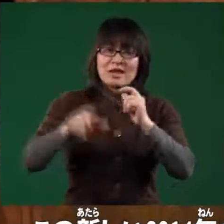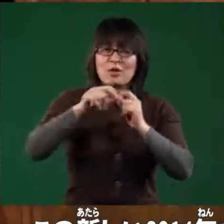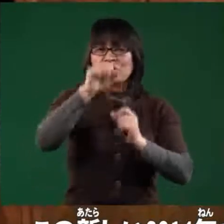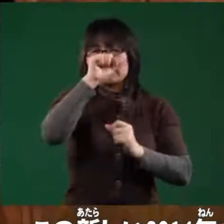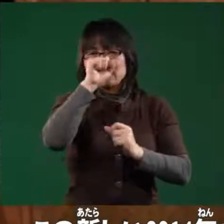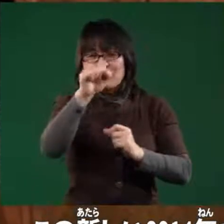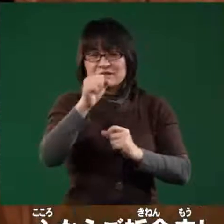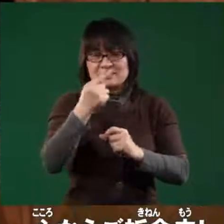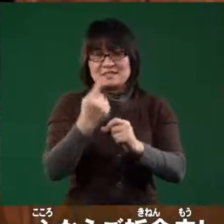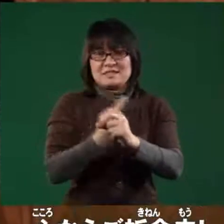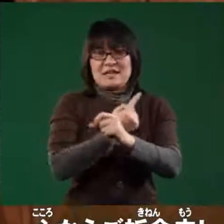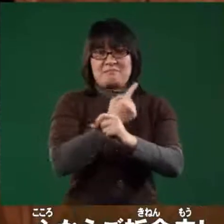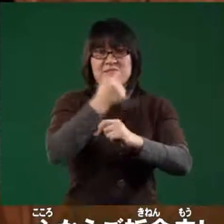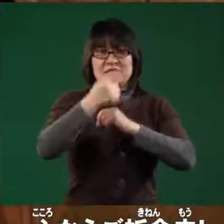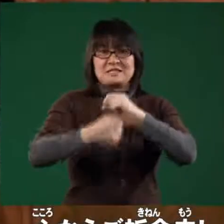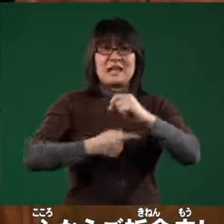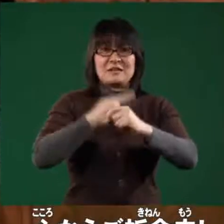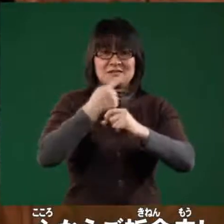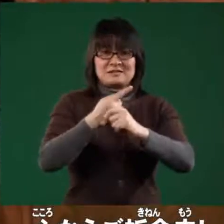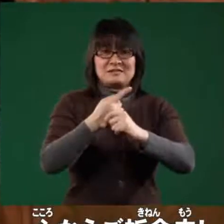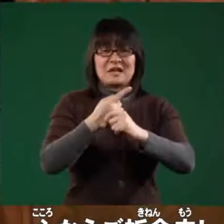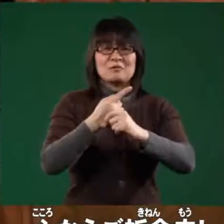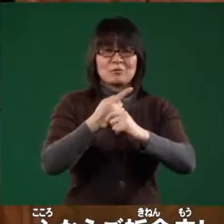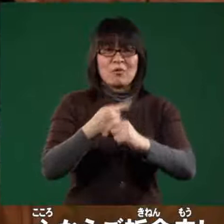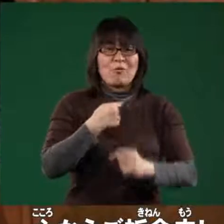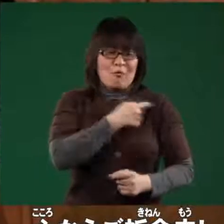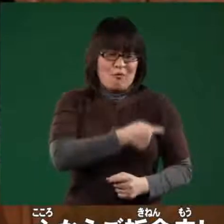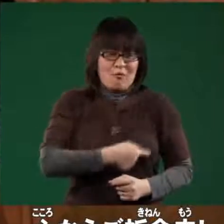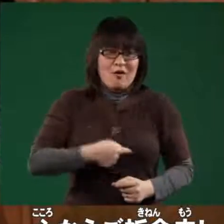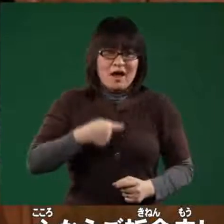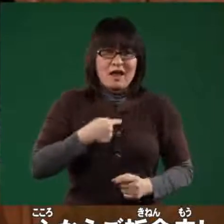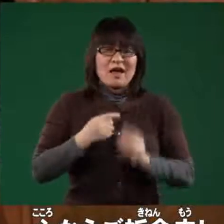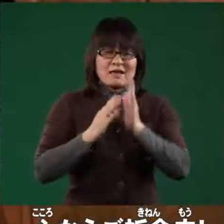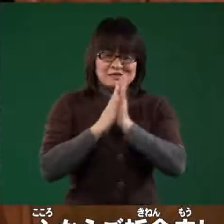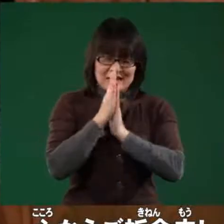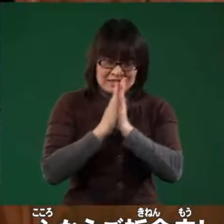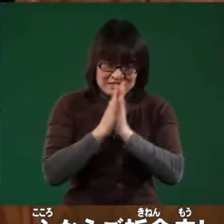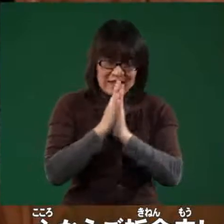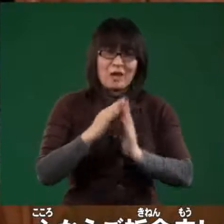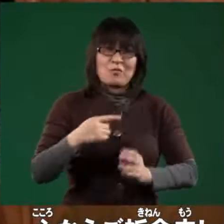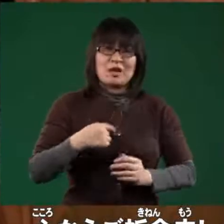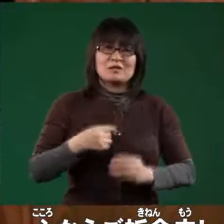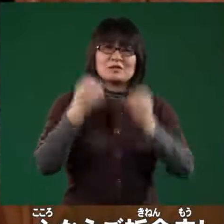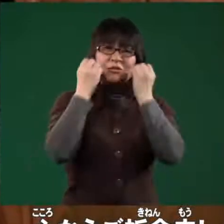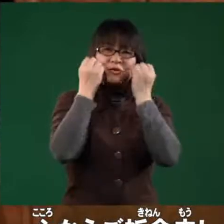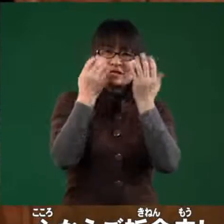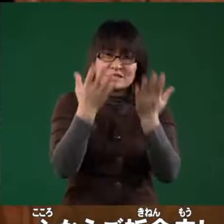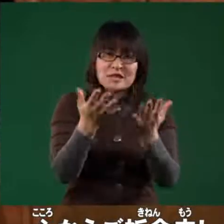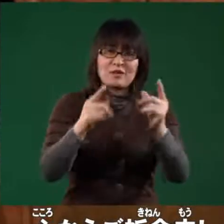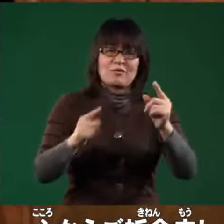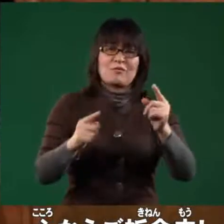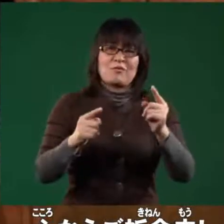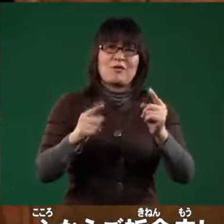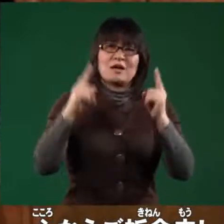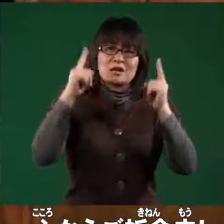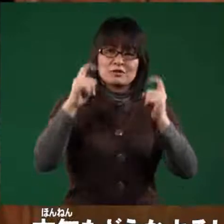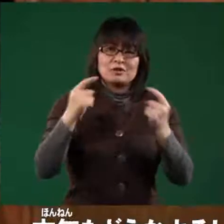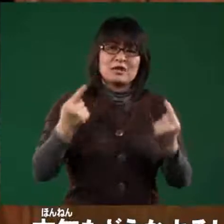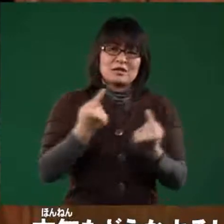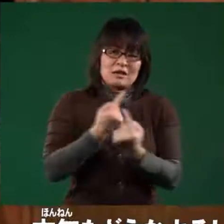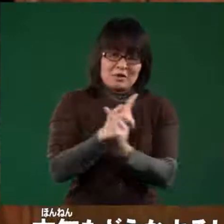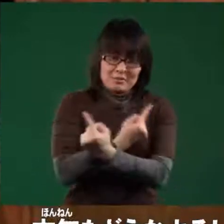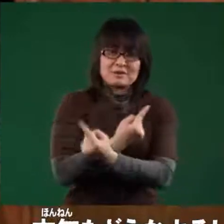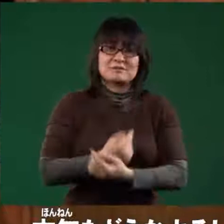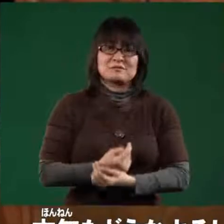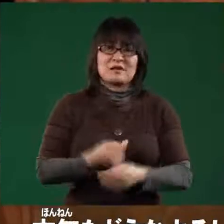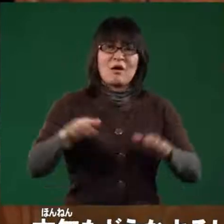い1年でありますことを心からご祈念申し上げまして、私の新年のご挨拶とさせていただきます。